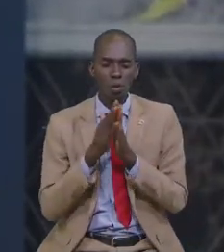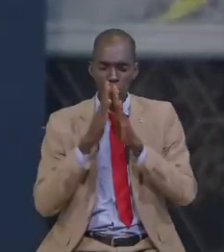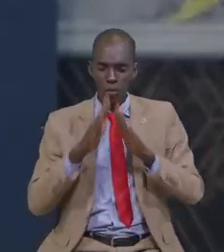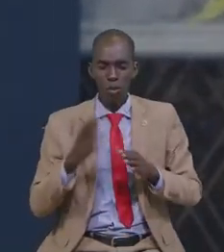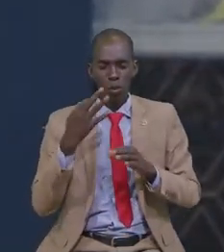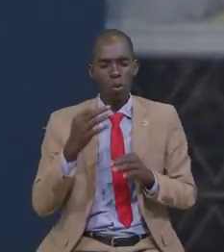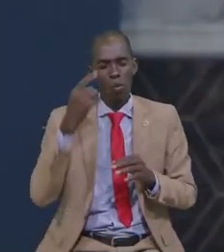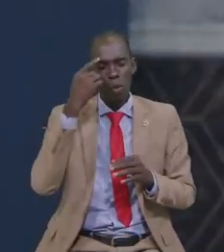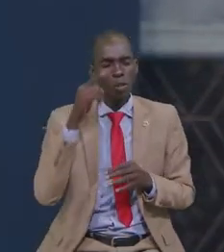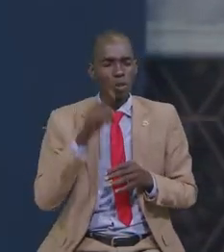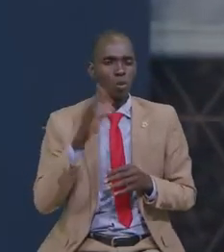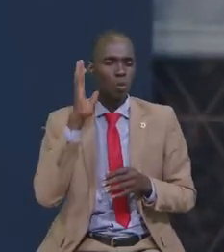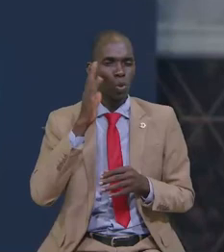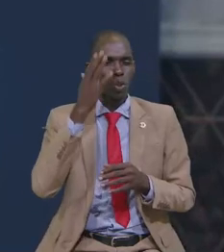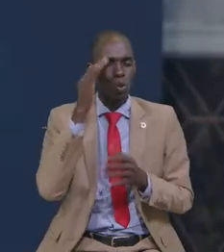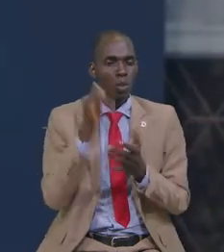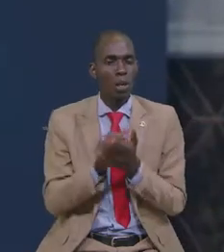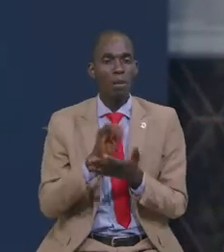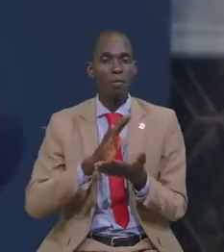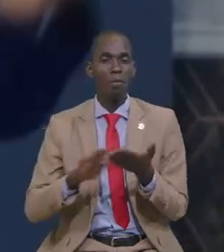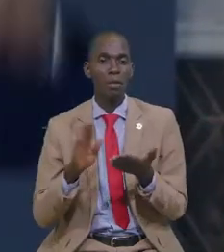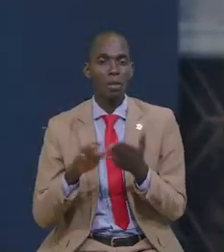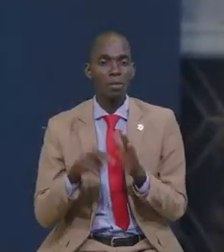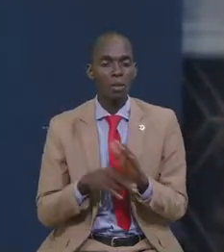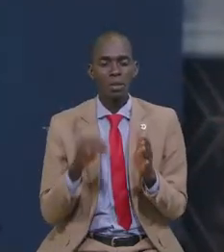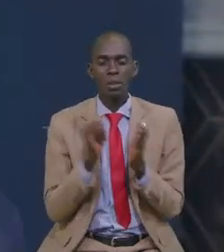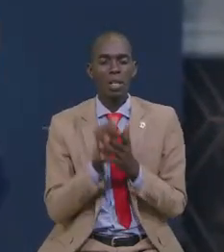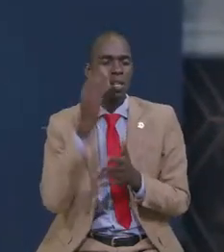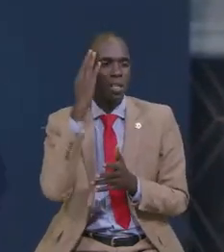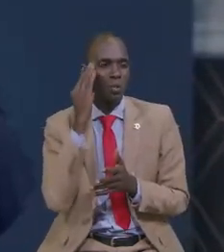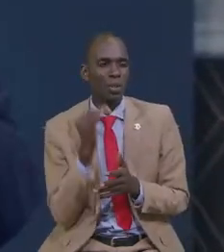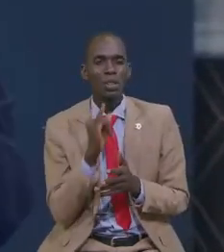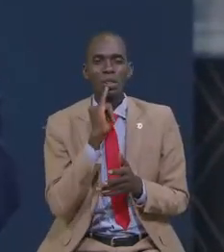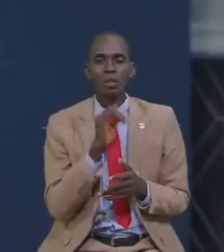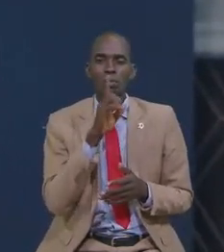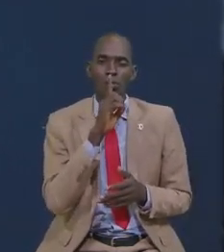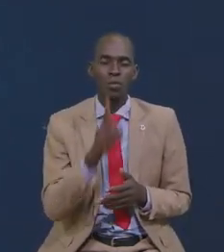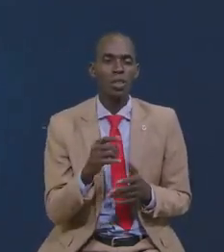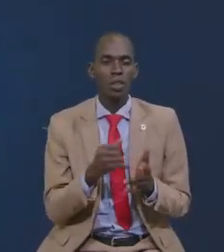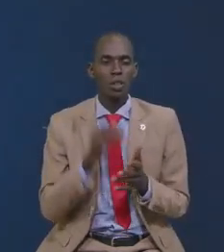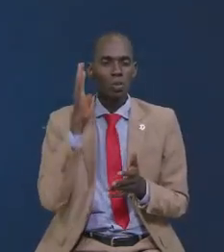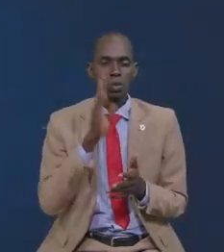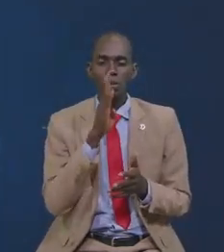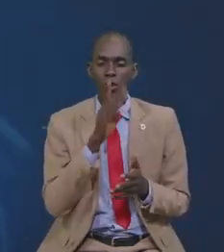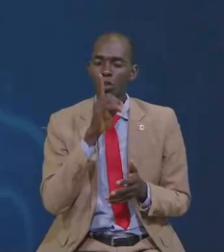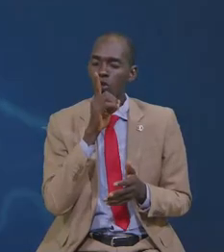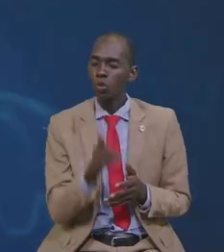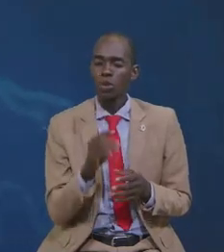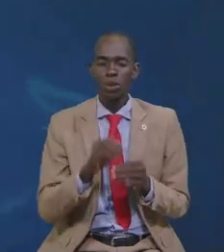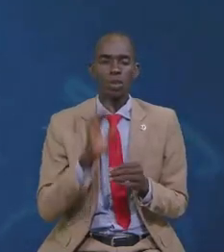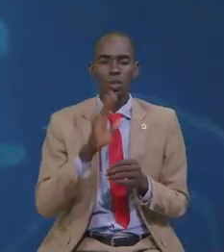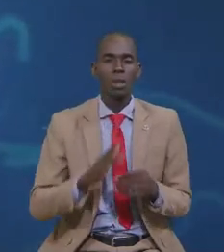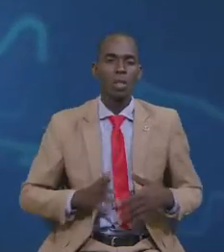du cœur, ils sauront que ce pardon, cette expérience est réelle. Ce sera